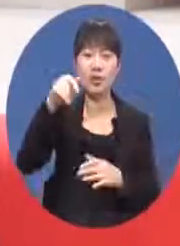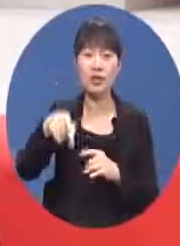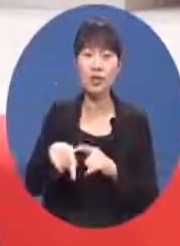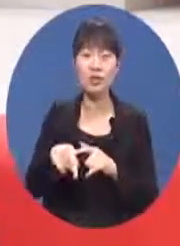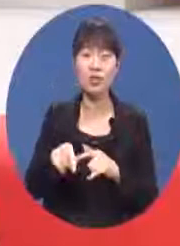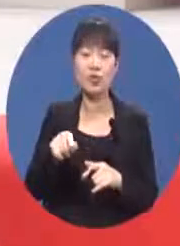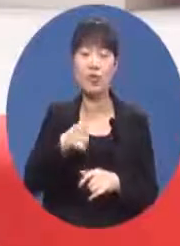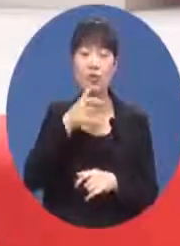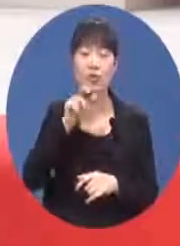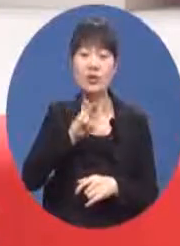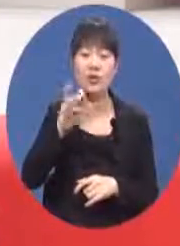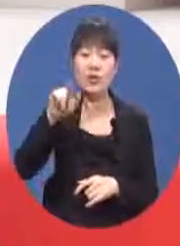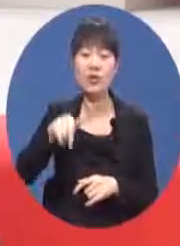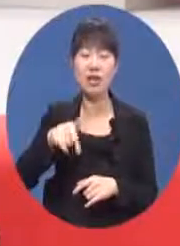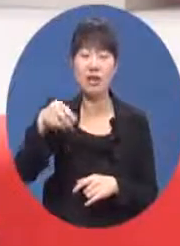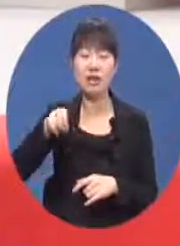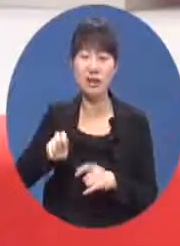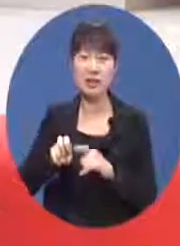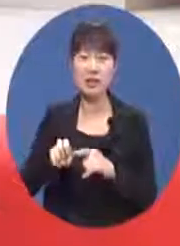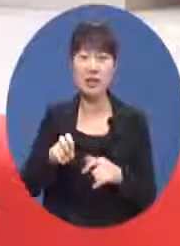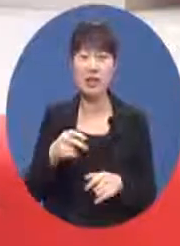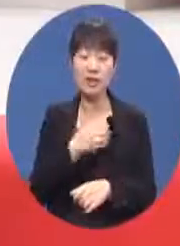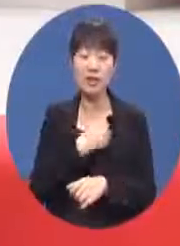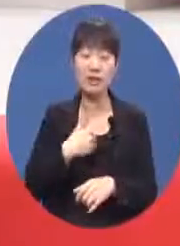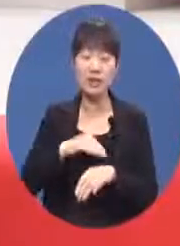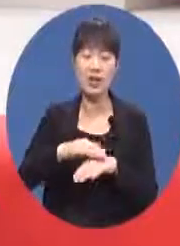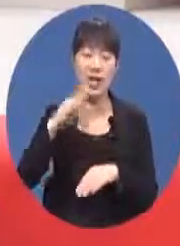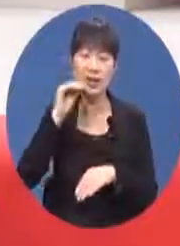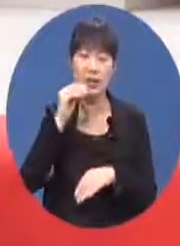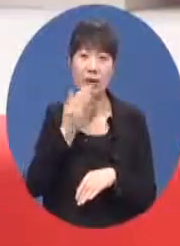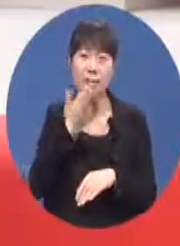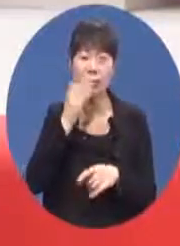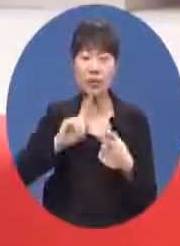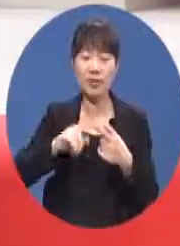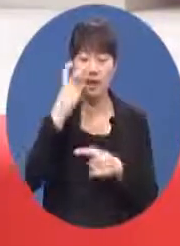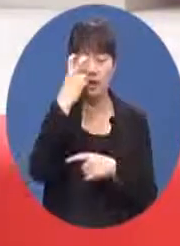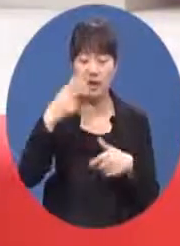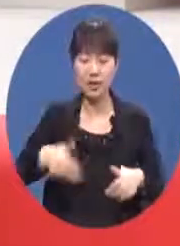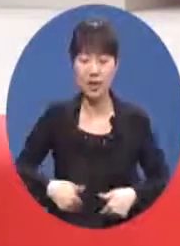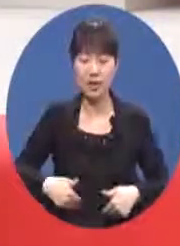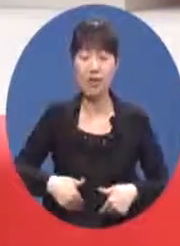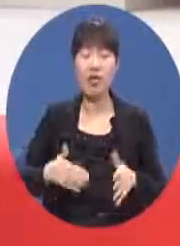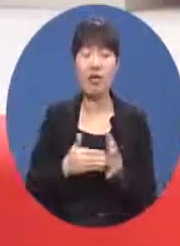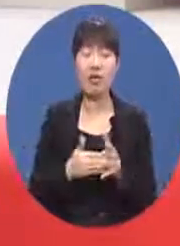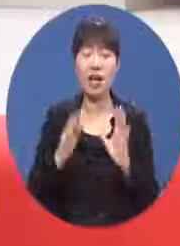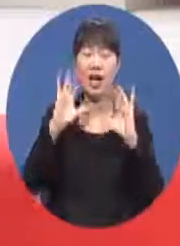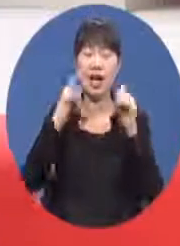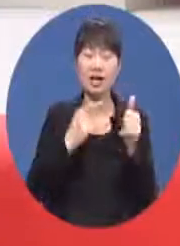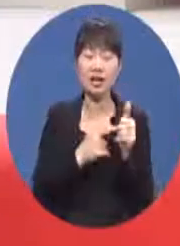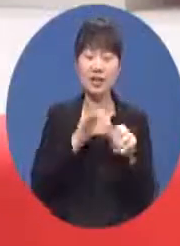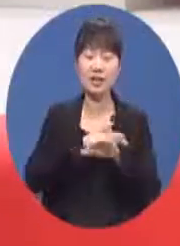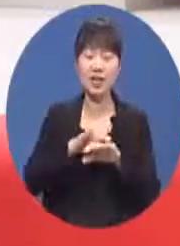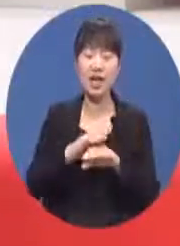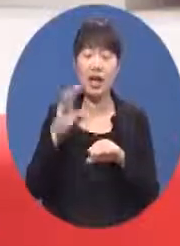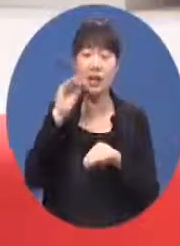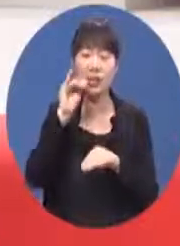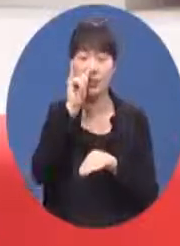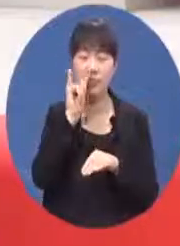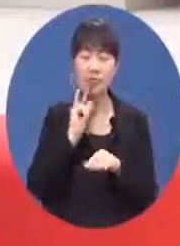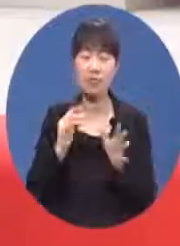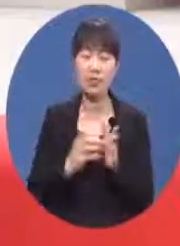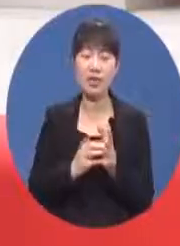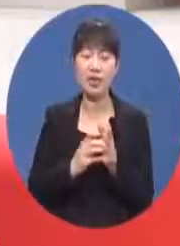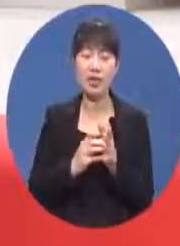이런 여러 가지 다양한 채소들을 충분히 잘 씹어서 먹는지를 관찰을 해봐야 되는데 아이들이 잘 씹고 또